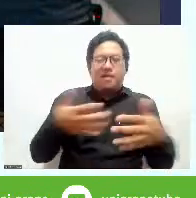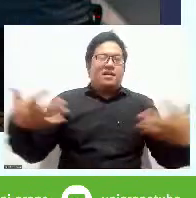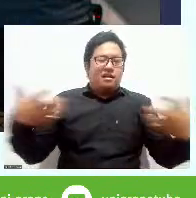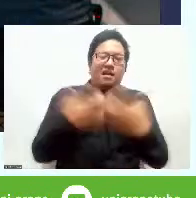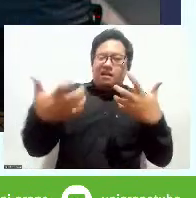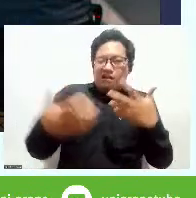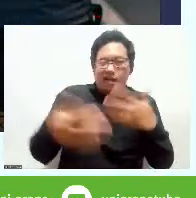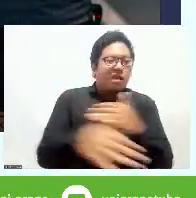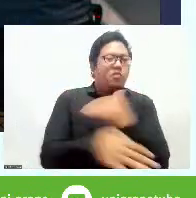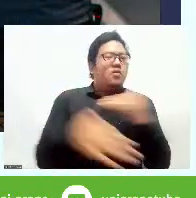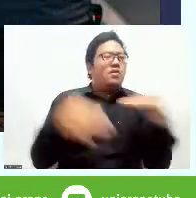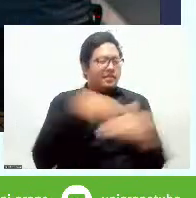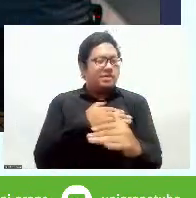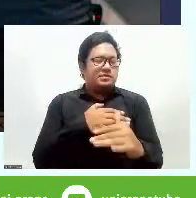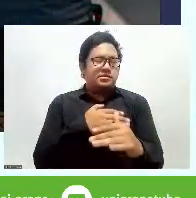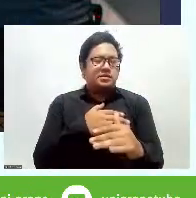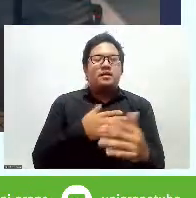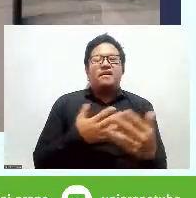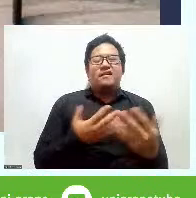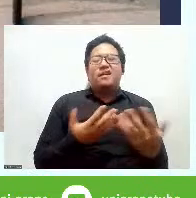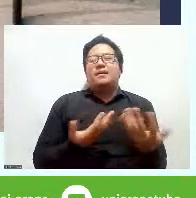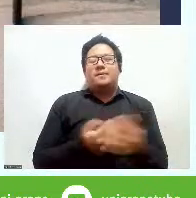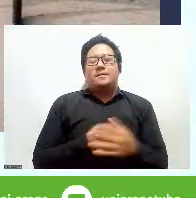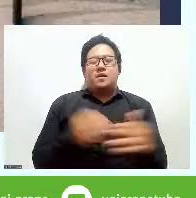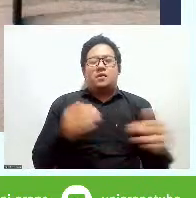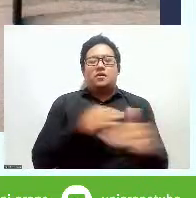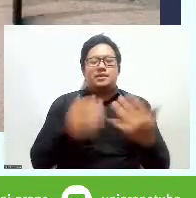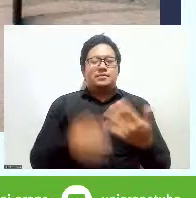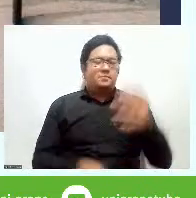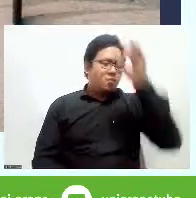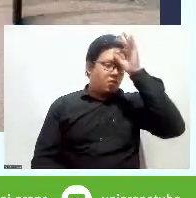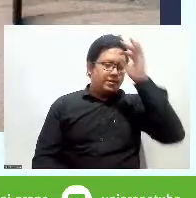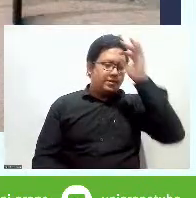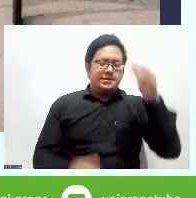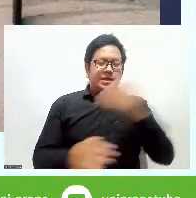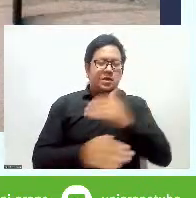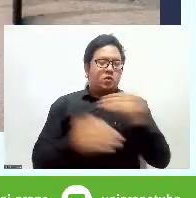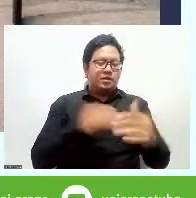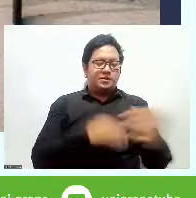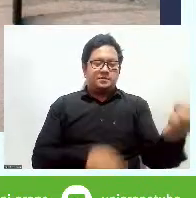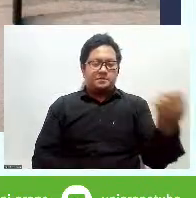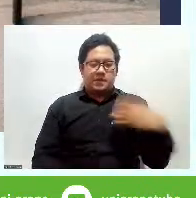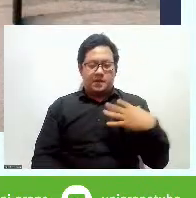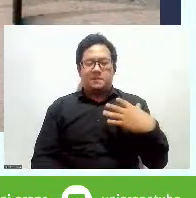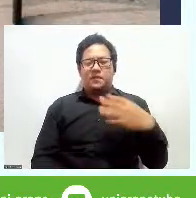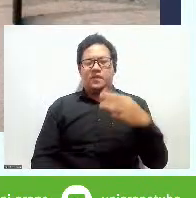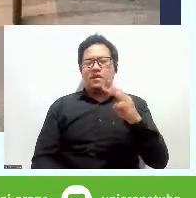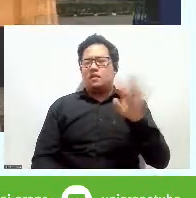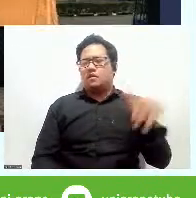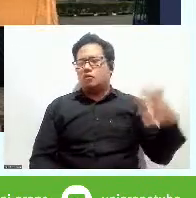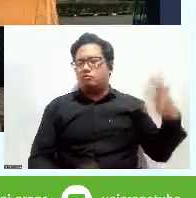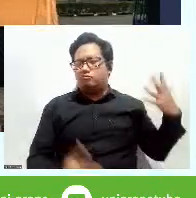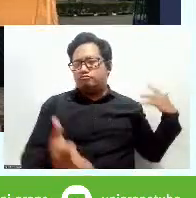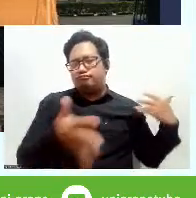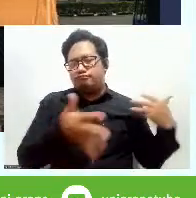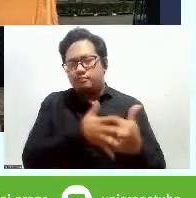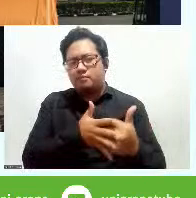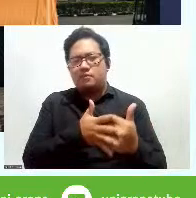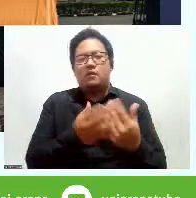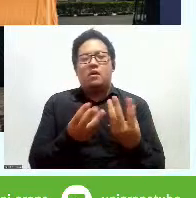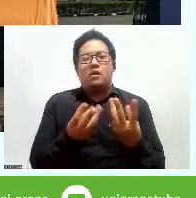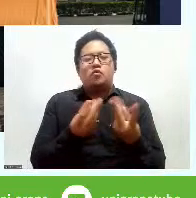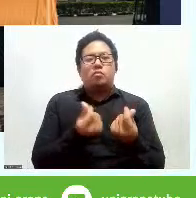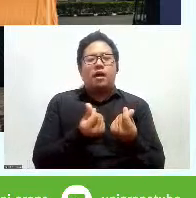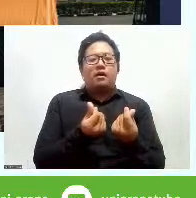di Indonesia atau Korlantas Polri tiga tahun terakhir ini menyebutkan angka yang tidak kecil 2-3